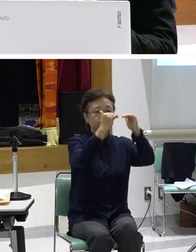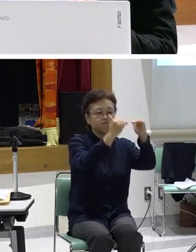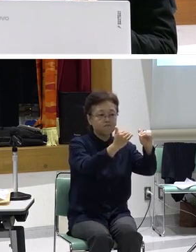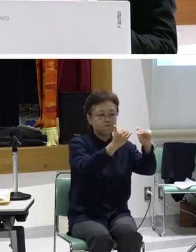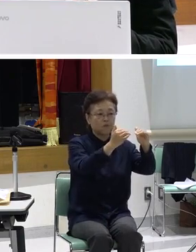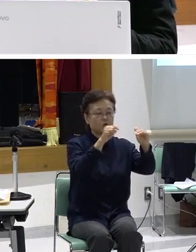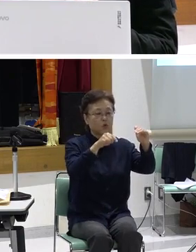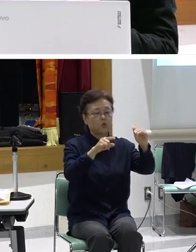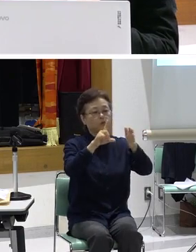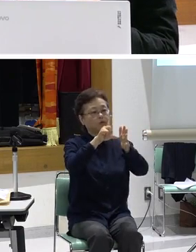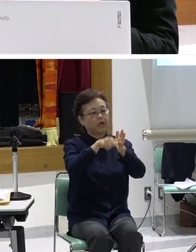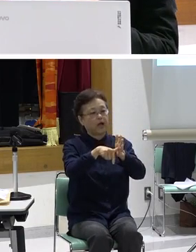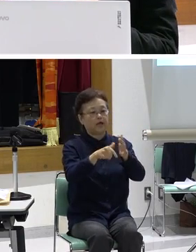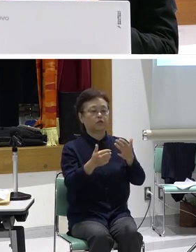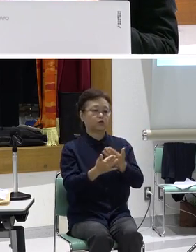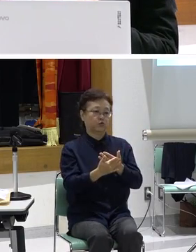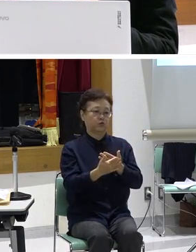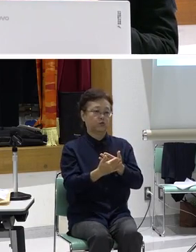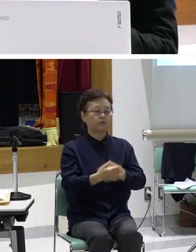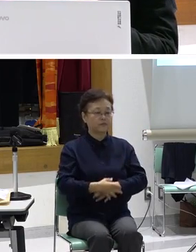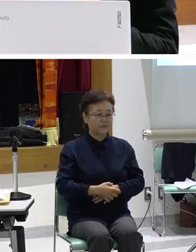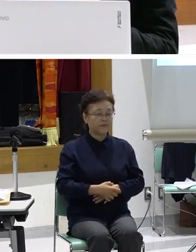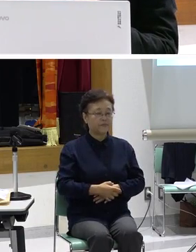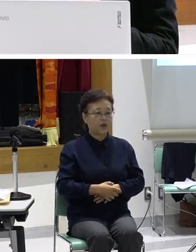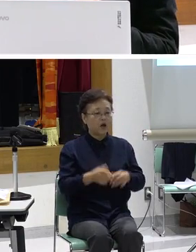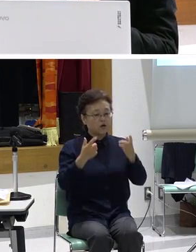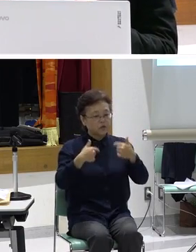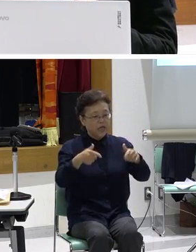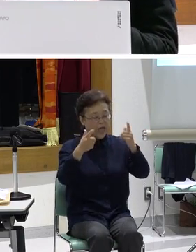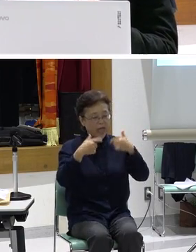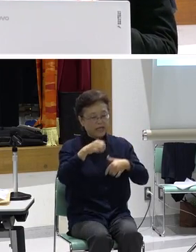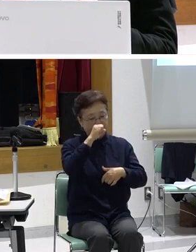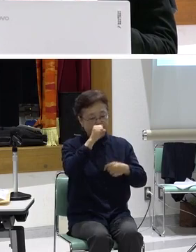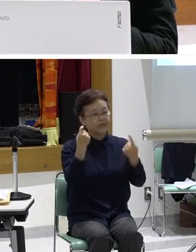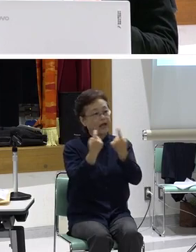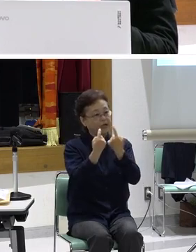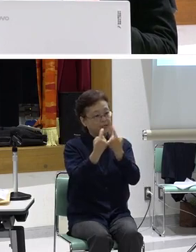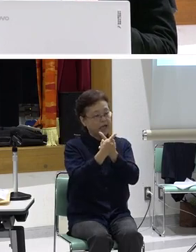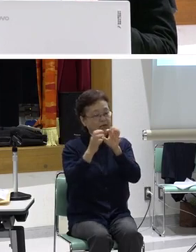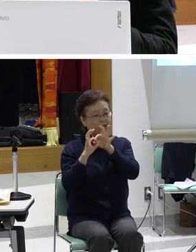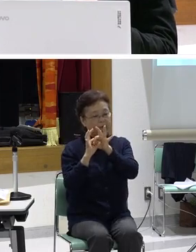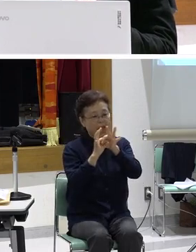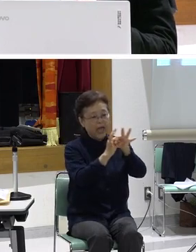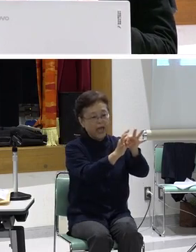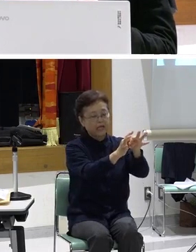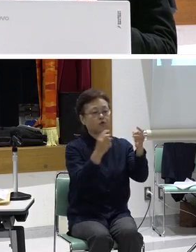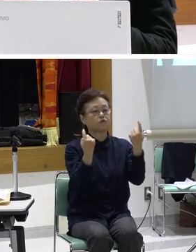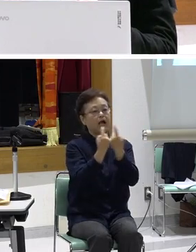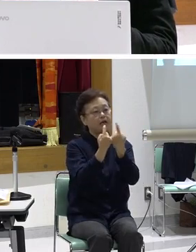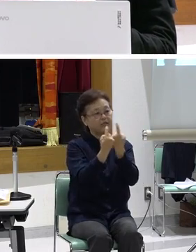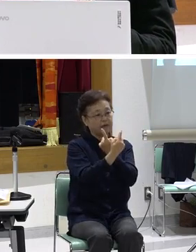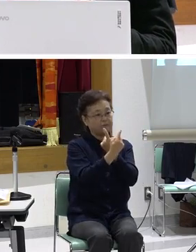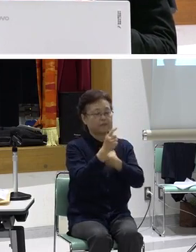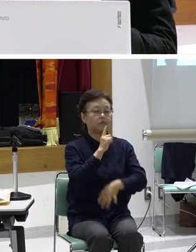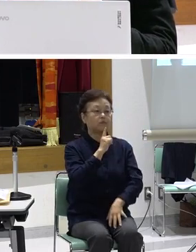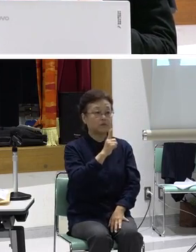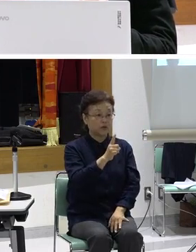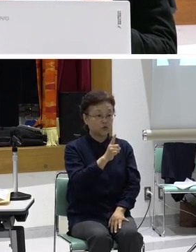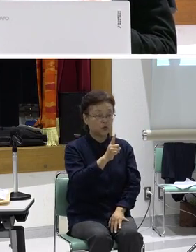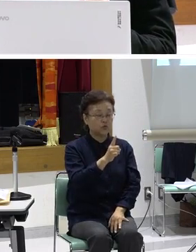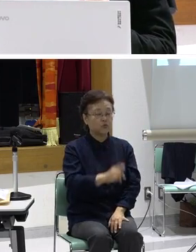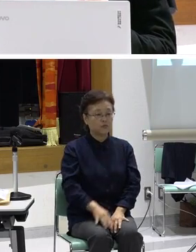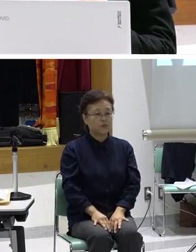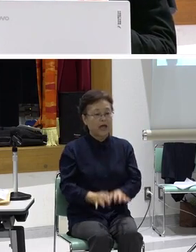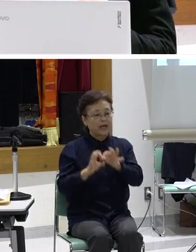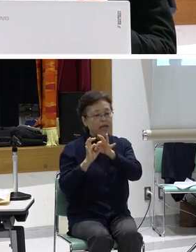ていく、そういう常に改善をしていく、継続改善っていうんですけどね、常に改善をしていく、継続改